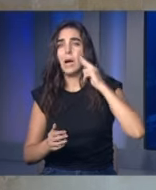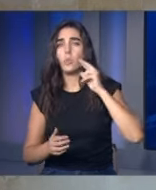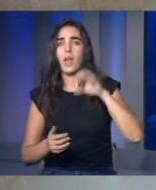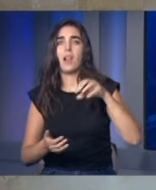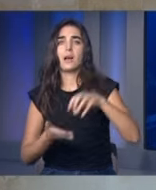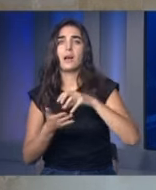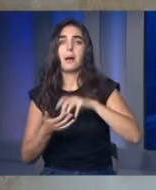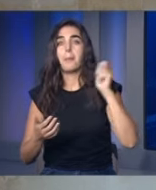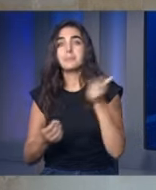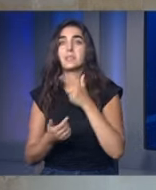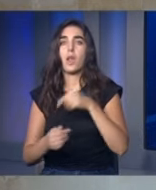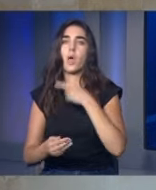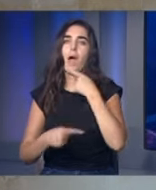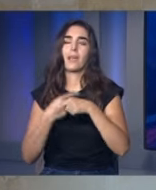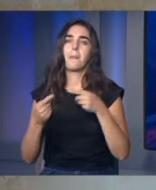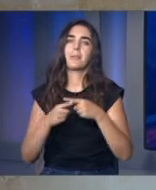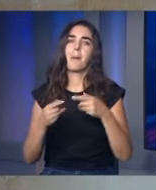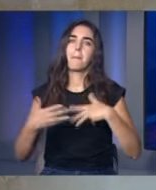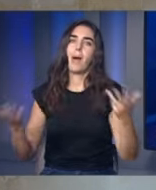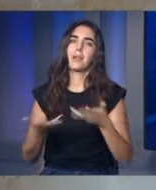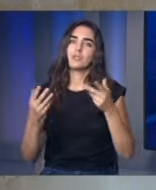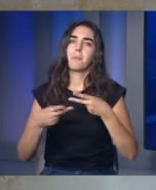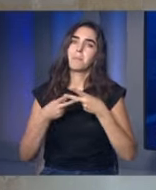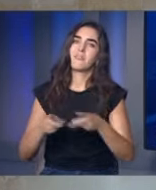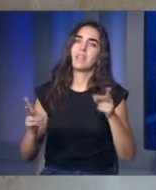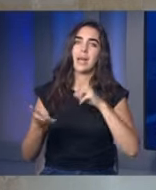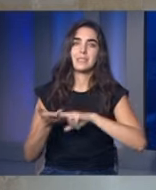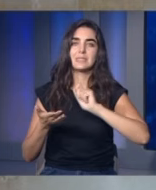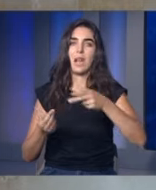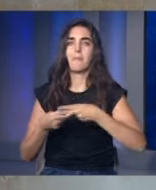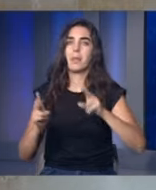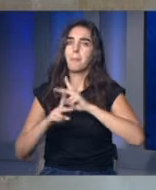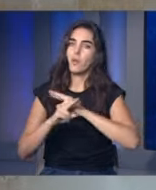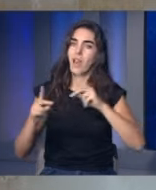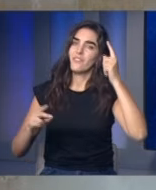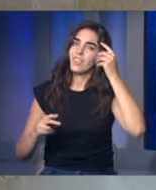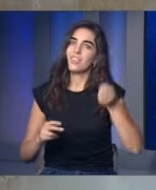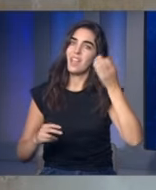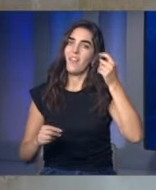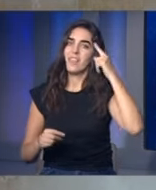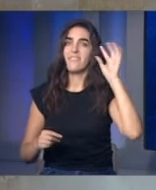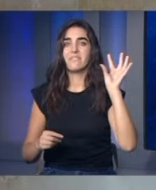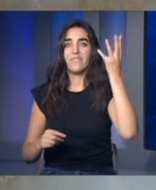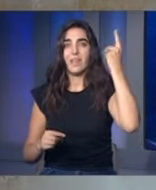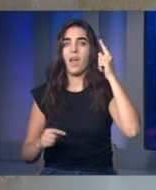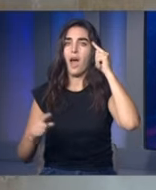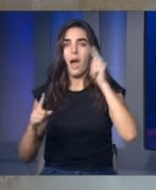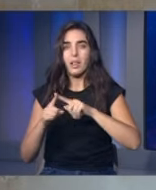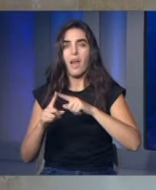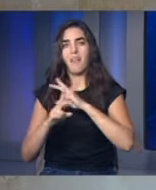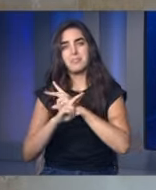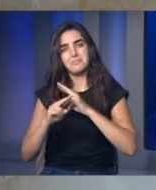في حقبة الحرب الأهلية السوداء، وسوف تبقى هذه المهرجانات ملتزمة